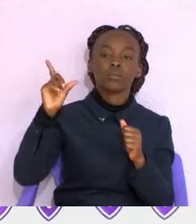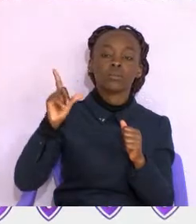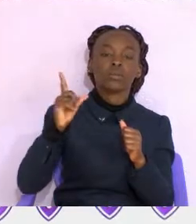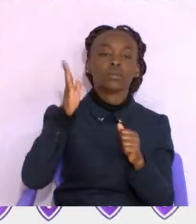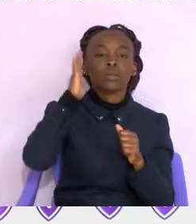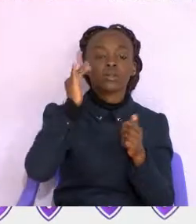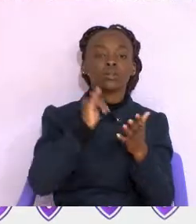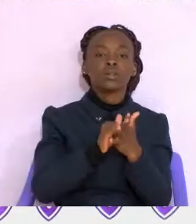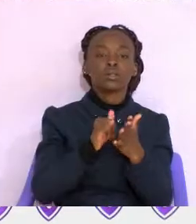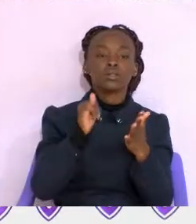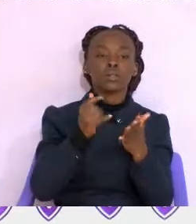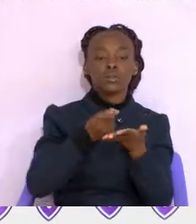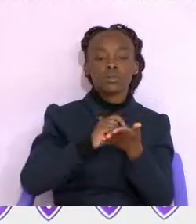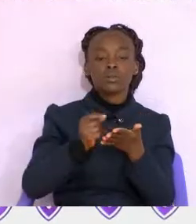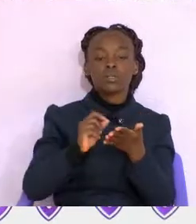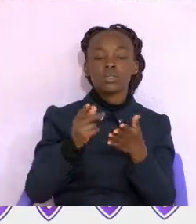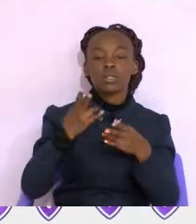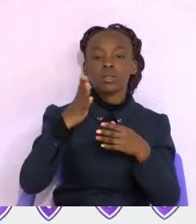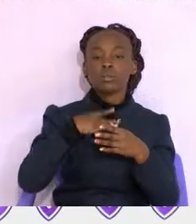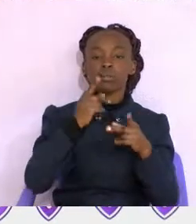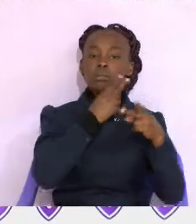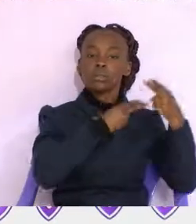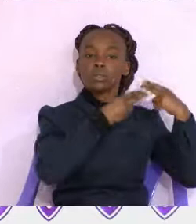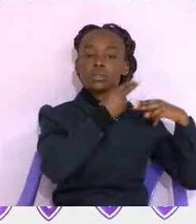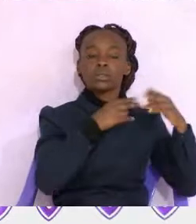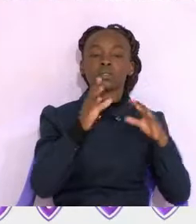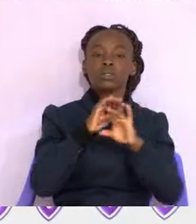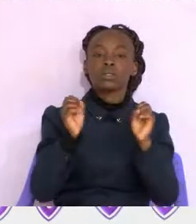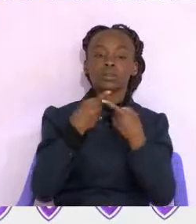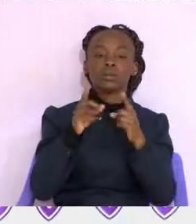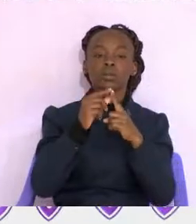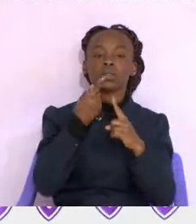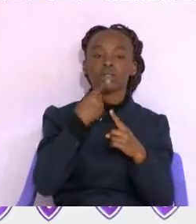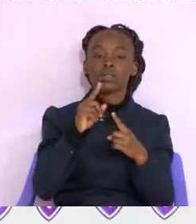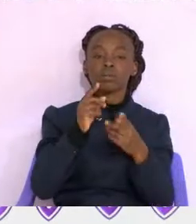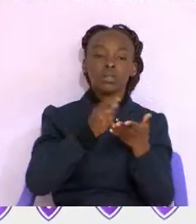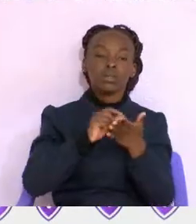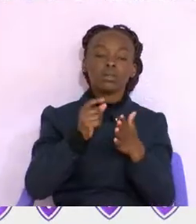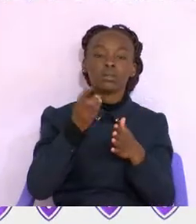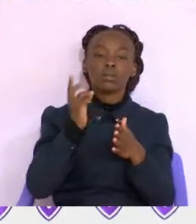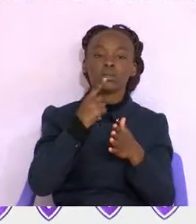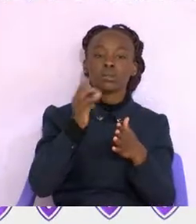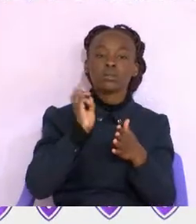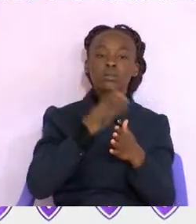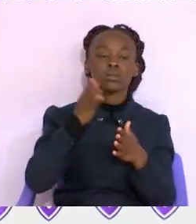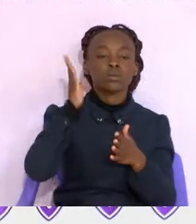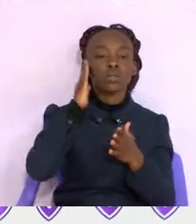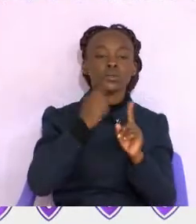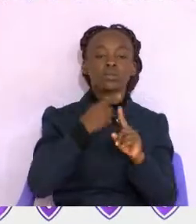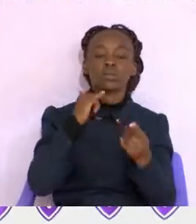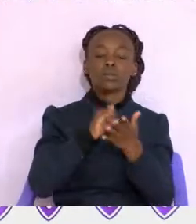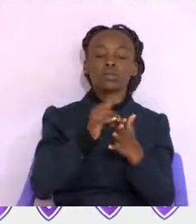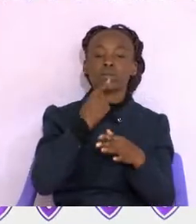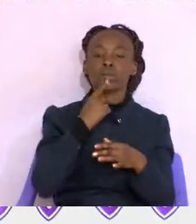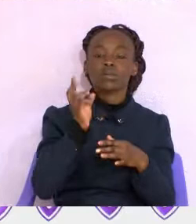hayo hayakuandikwa tu kama historia. Maandiko inatuambia iliandikwa ili na sisi tukajifundishe kwa hayo. Ili, wapendwa, na